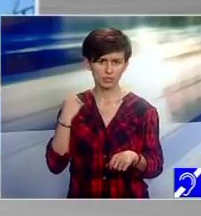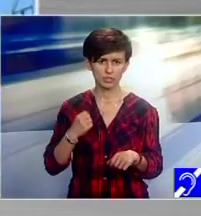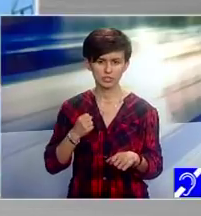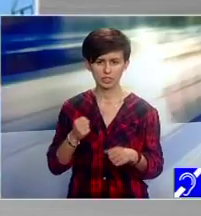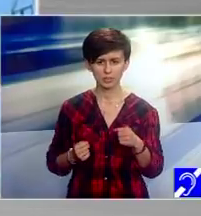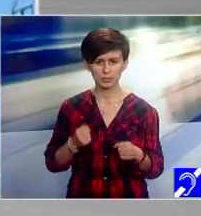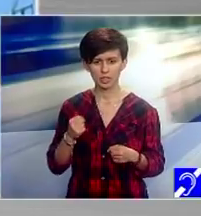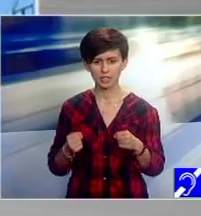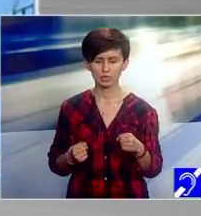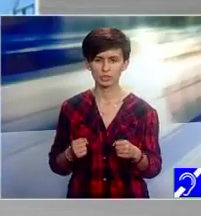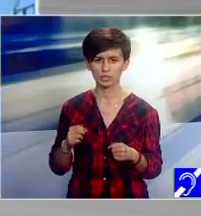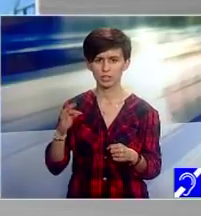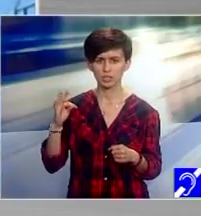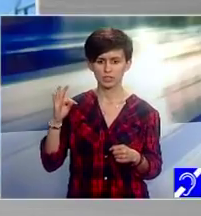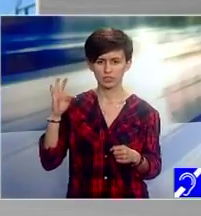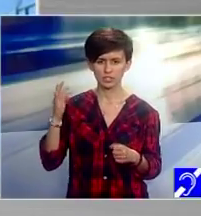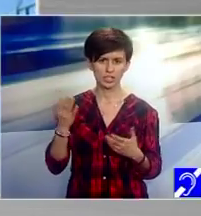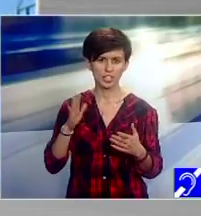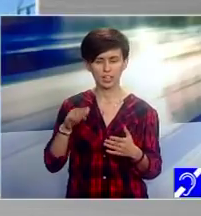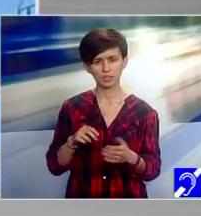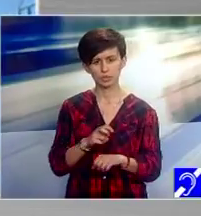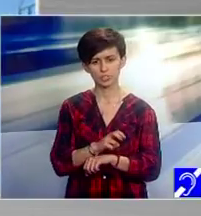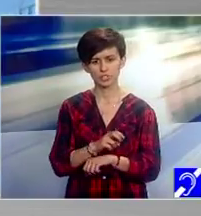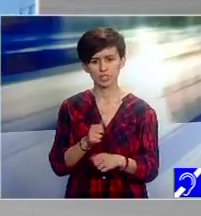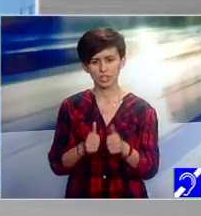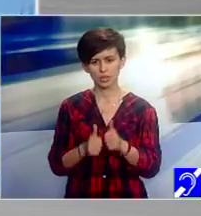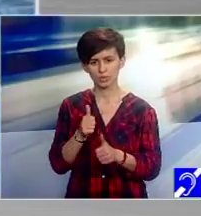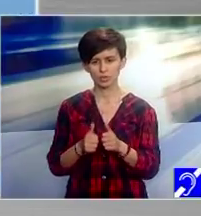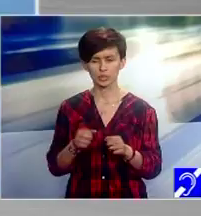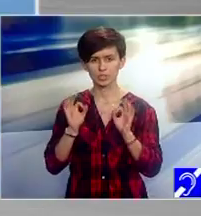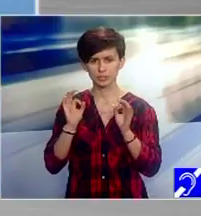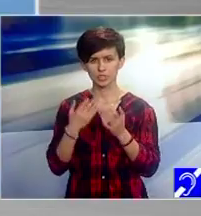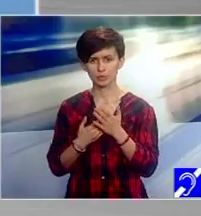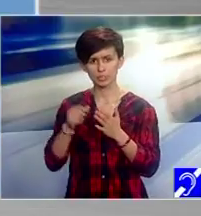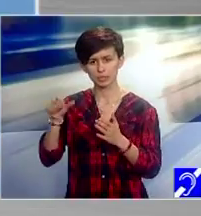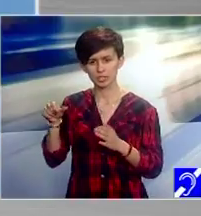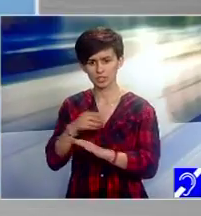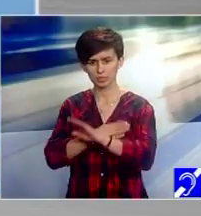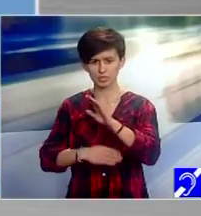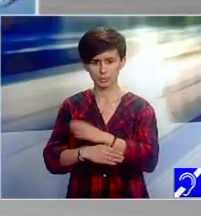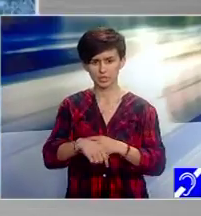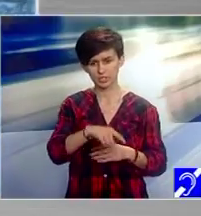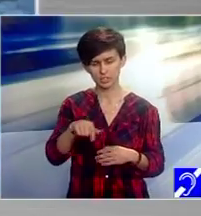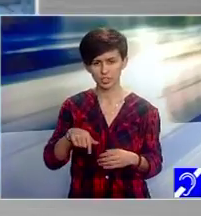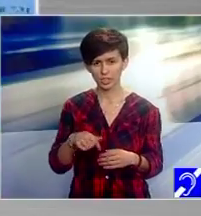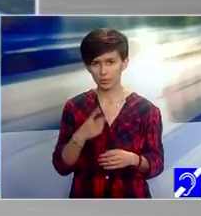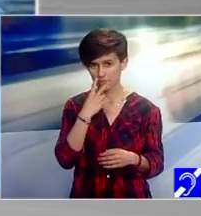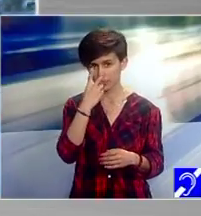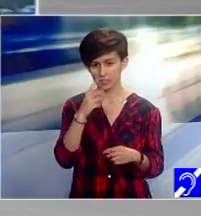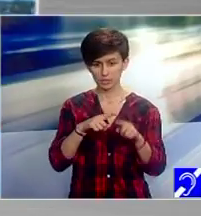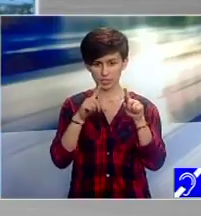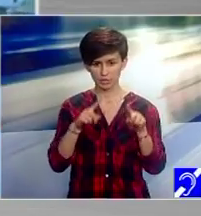Maratonul Făgetului, care a avut anul acesta și o probă specială pentru persoane cu dizabilități. Noi am fost acolo, am surprins imagini, vă invit să le urmărim.